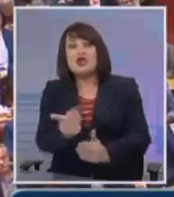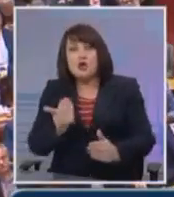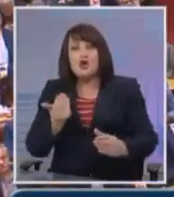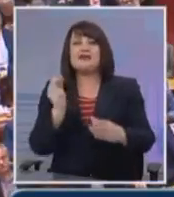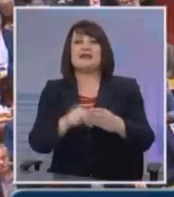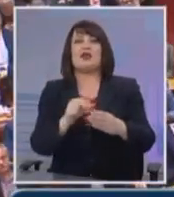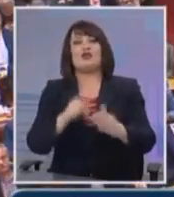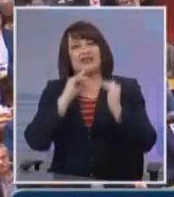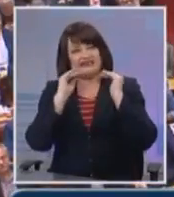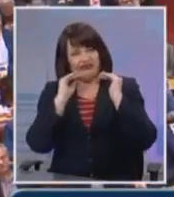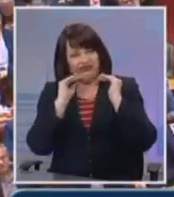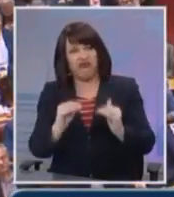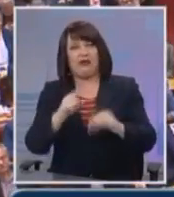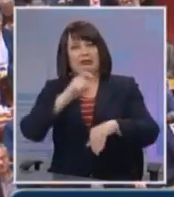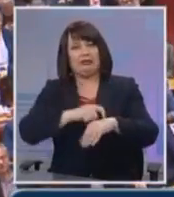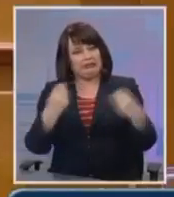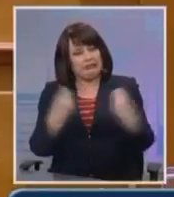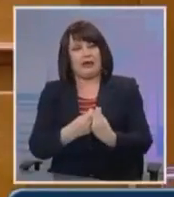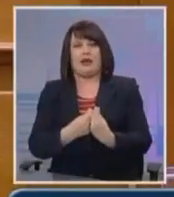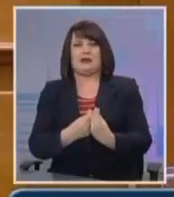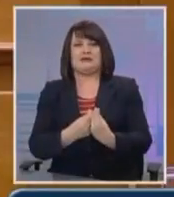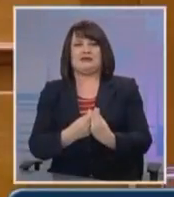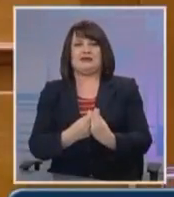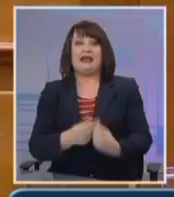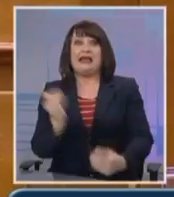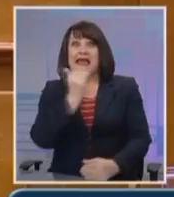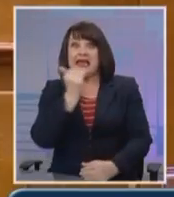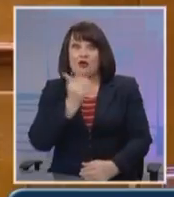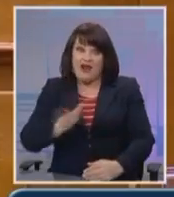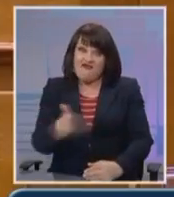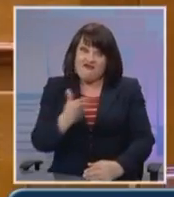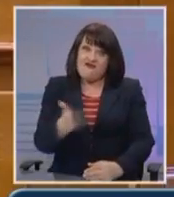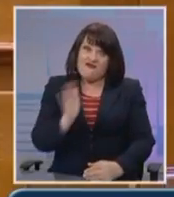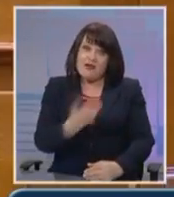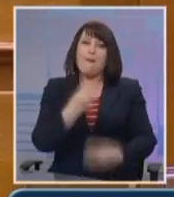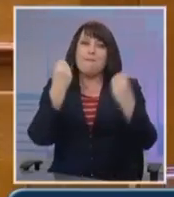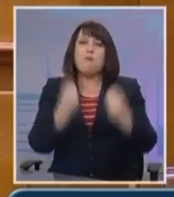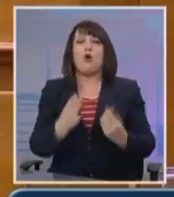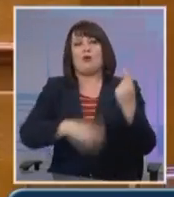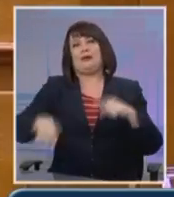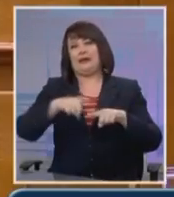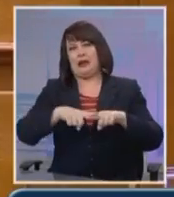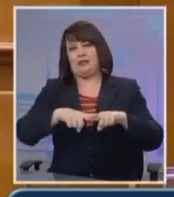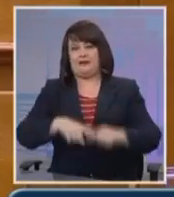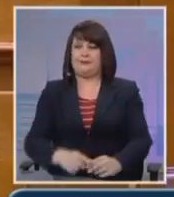εκλογές παραμένει πιο επίκαιρο παρά ποτέ. Όσο πιο γρήγορα φύγετε, τόσο καλύτερα για τη χώρα.